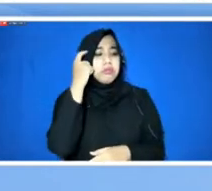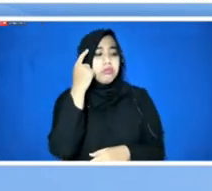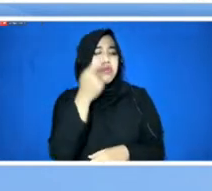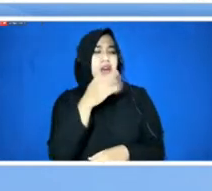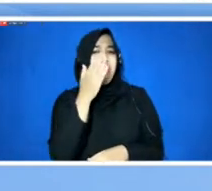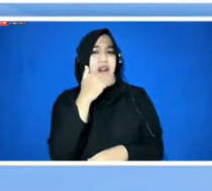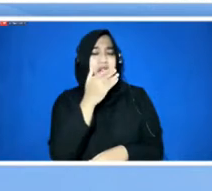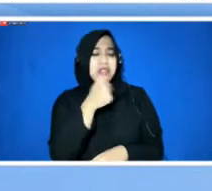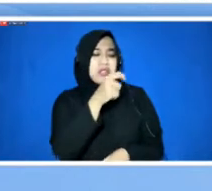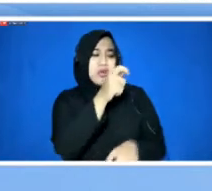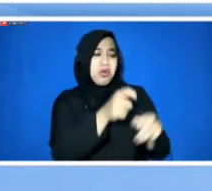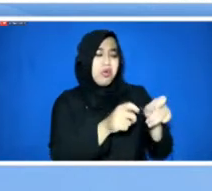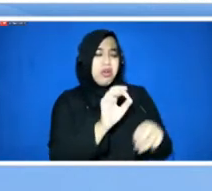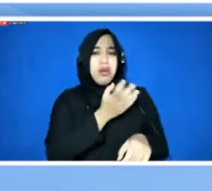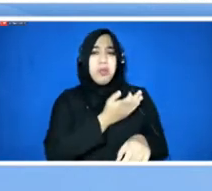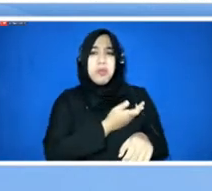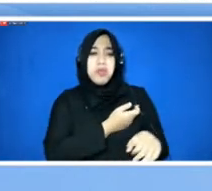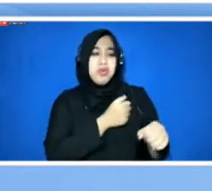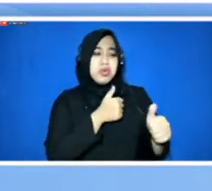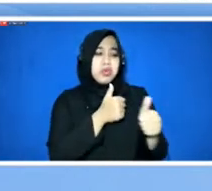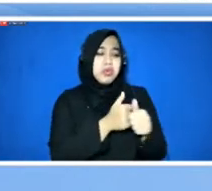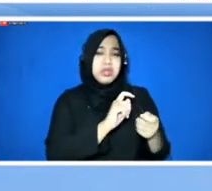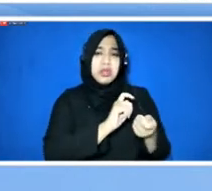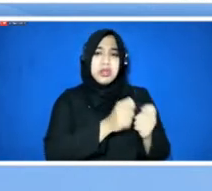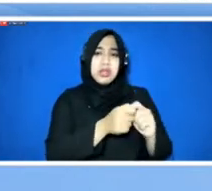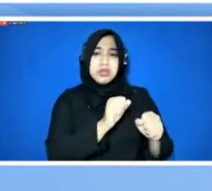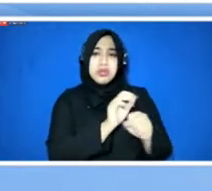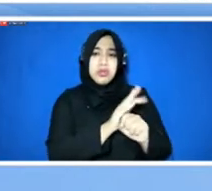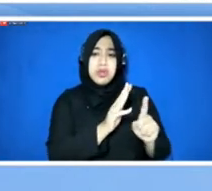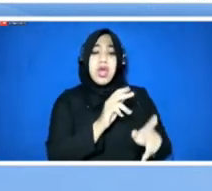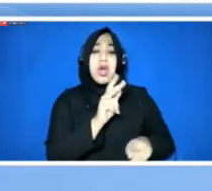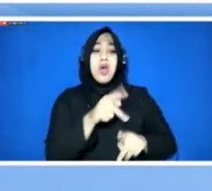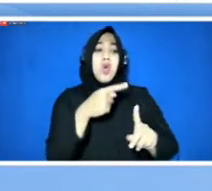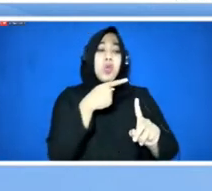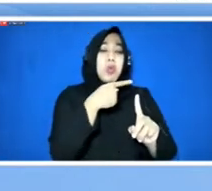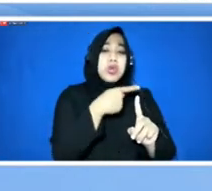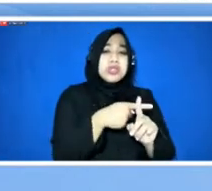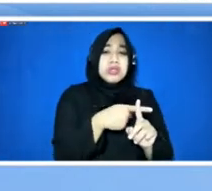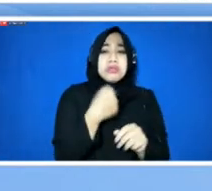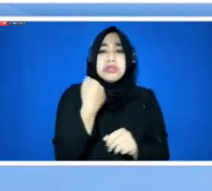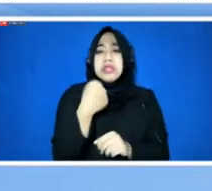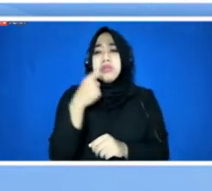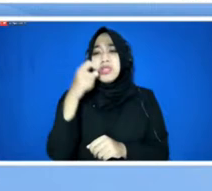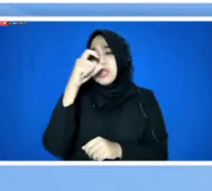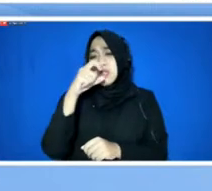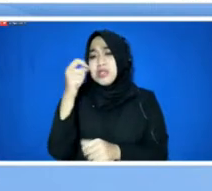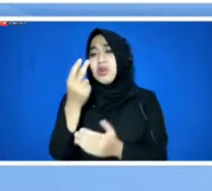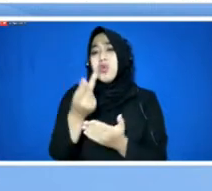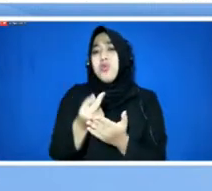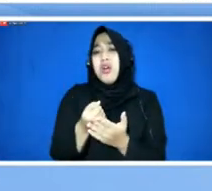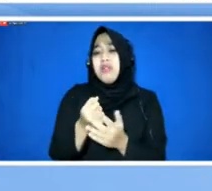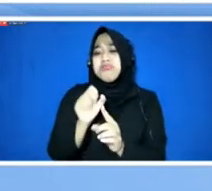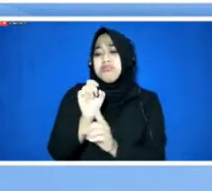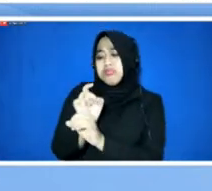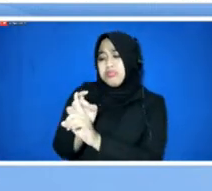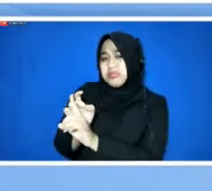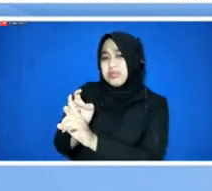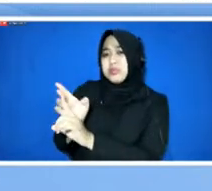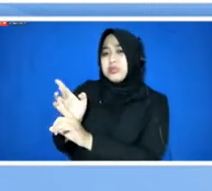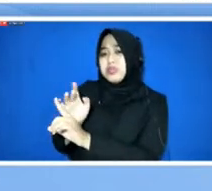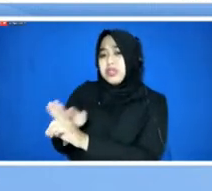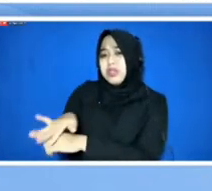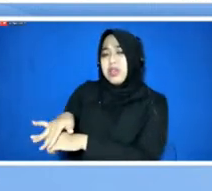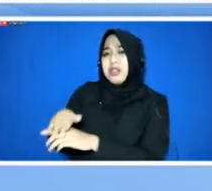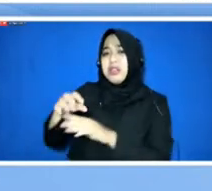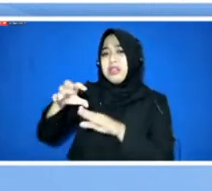alasan orang tidak mau melakukan tes COVID-19 adalah karena kalau positif, tidak bisa cari uang dan dikucilkan dari tetangga,